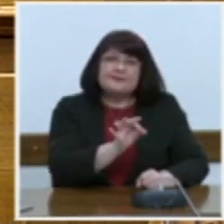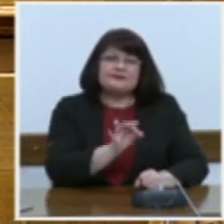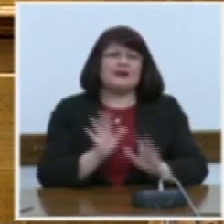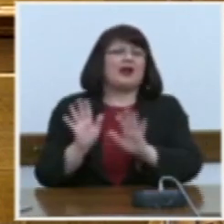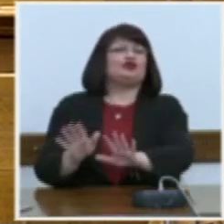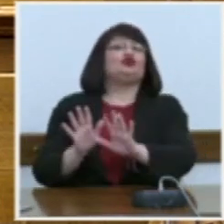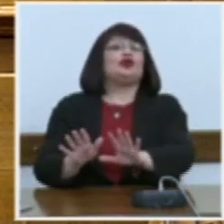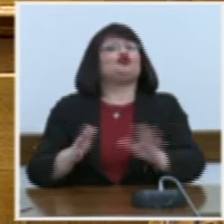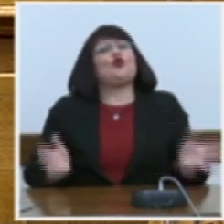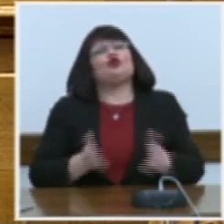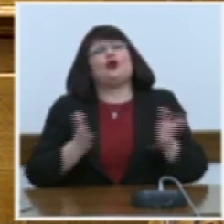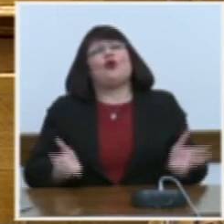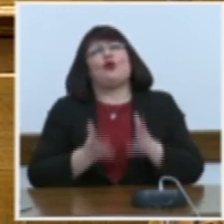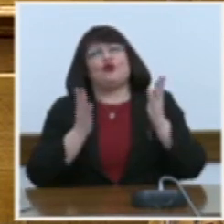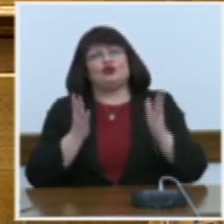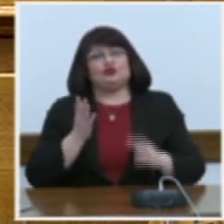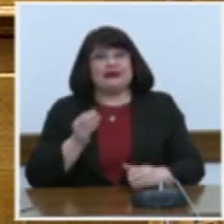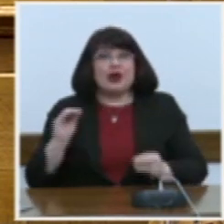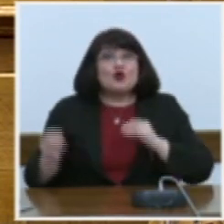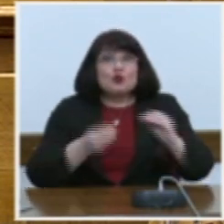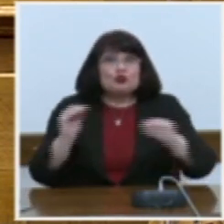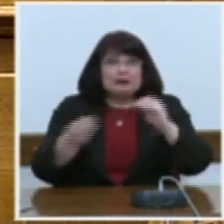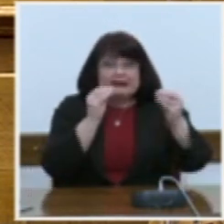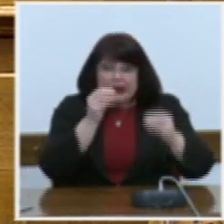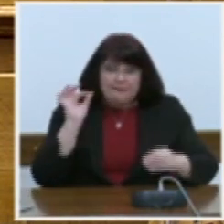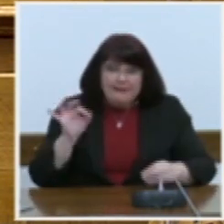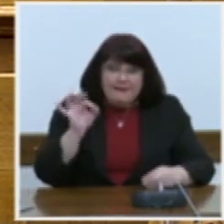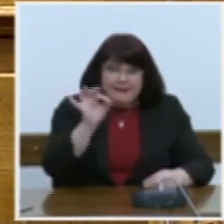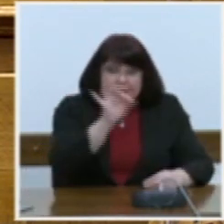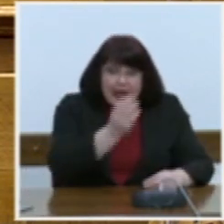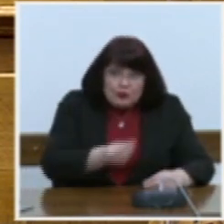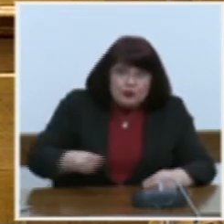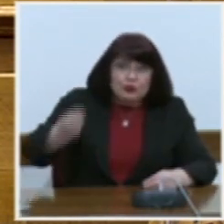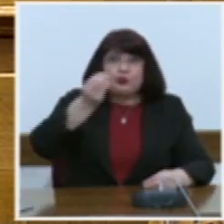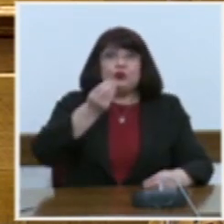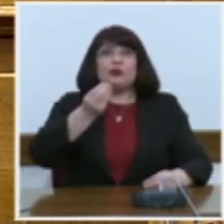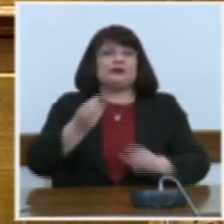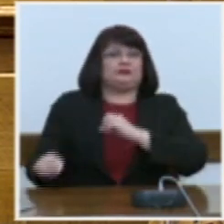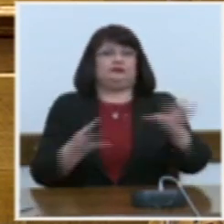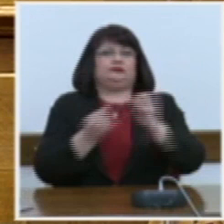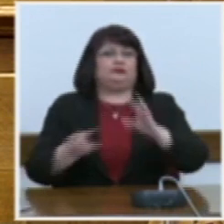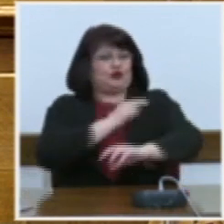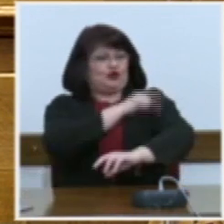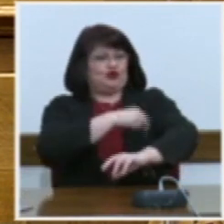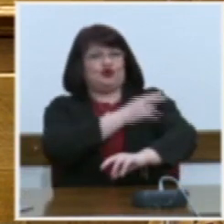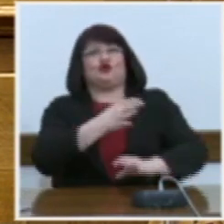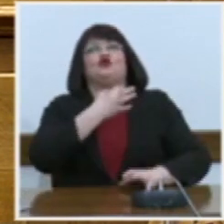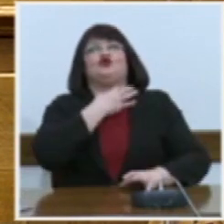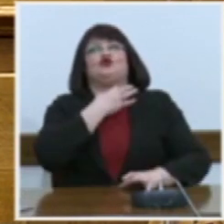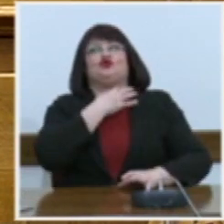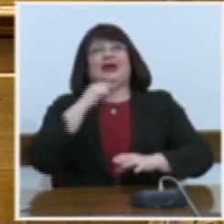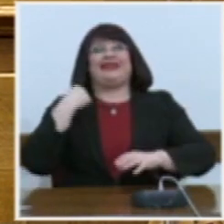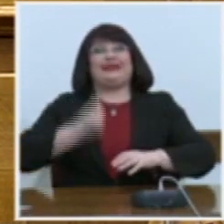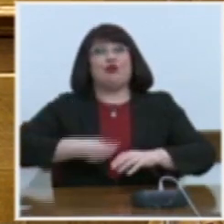της. Η αύξηση των κρουσμάτων και κατ' επέκταση και των νοσηλιών έχουν οδηγήσει σε έμφραγμα τα δημόσια